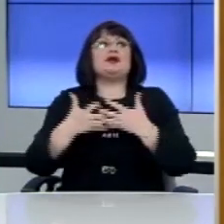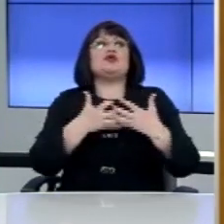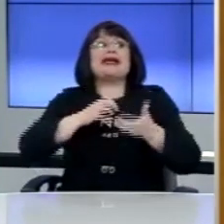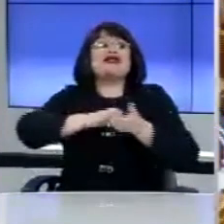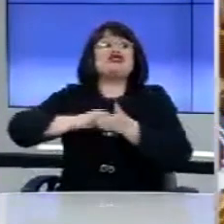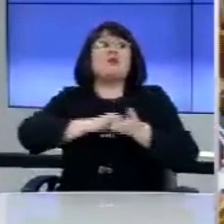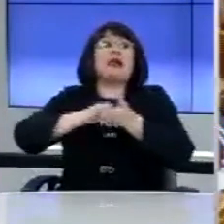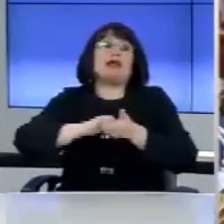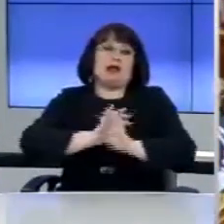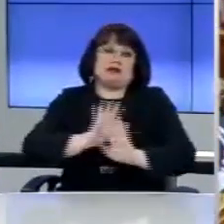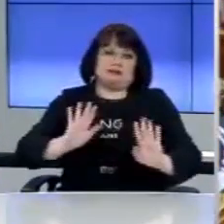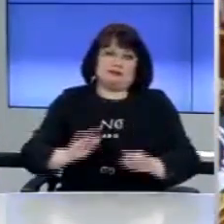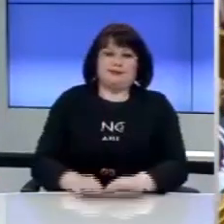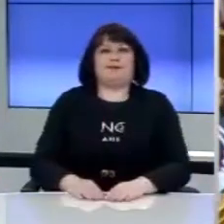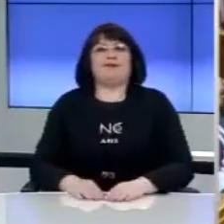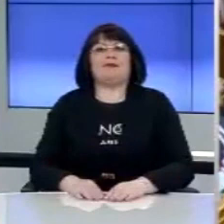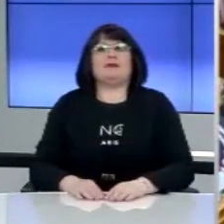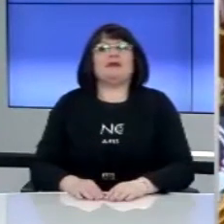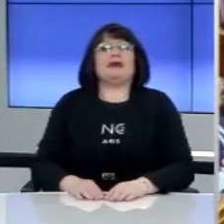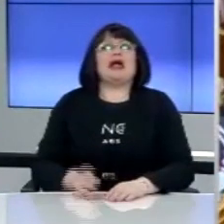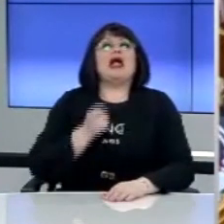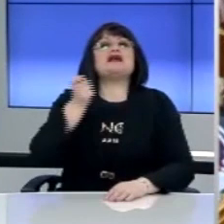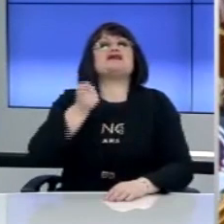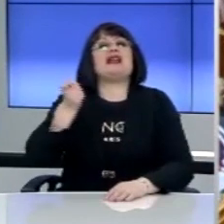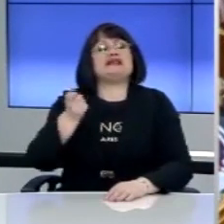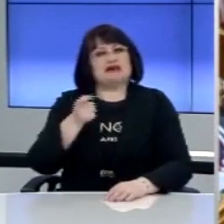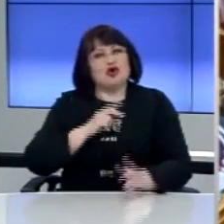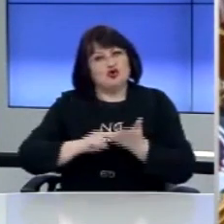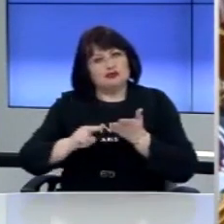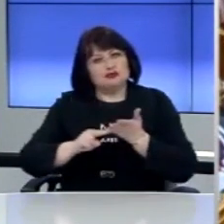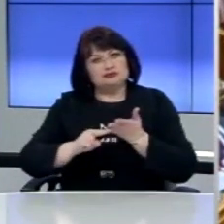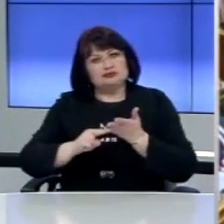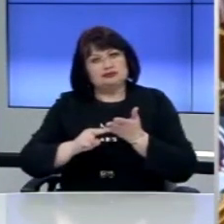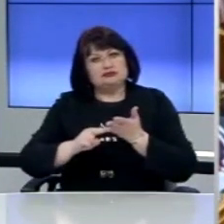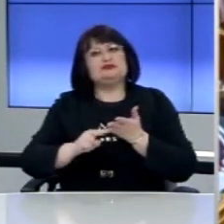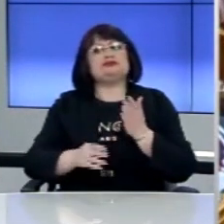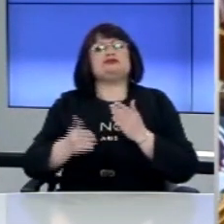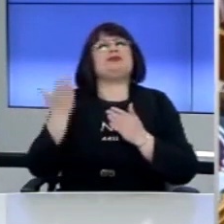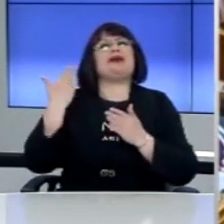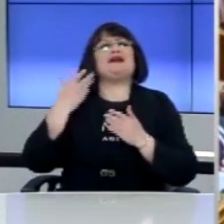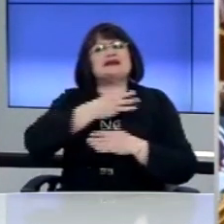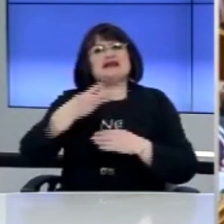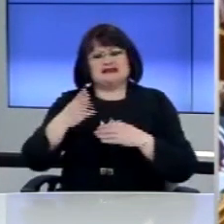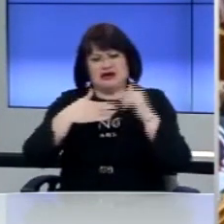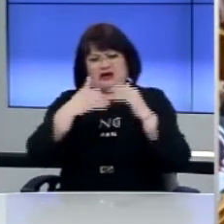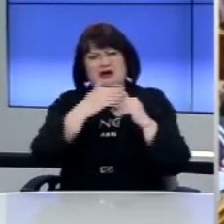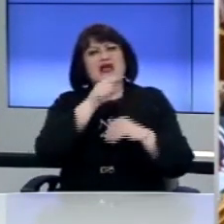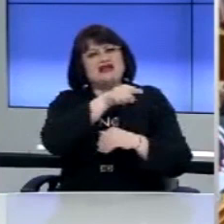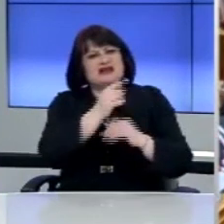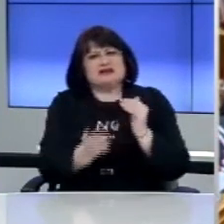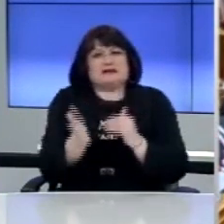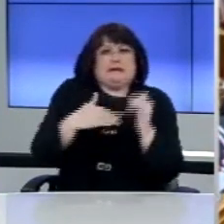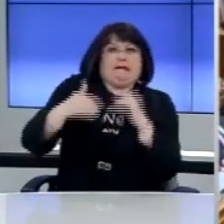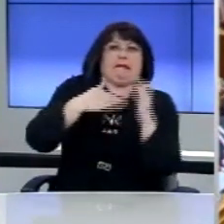σωματείων. Στο ασφαλιστικό, οι κυβερνήσεις χτίζουν η μία πάνω στο οικοδόμημα της άλλης. Γι' αυτό άλλωστε και ο